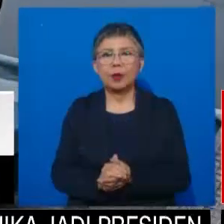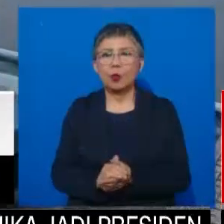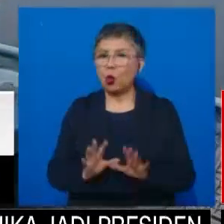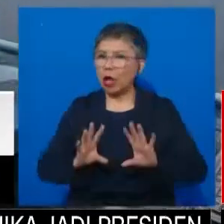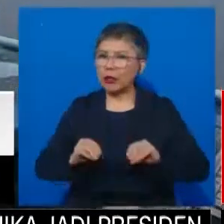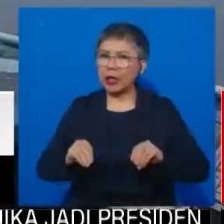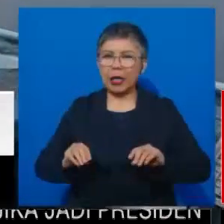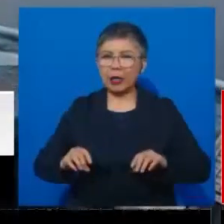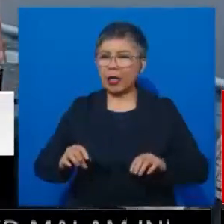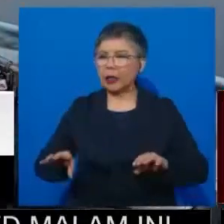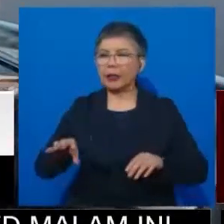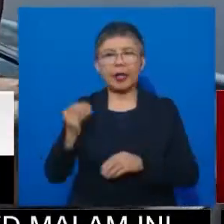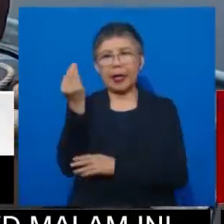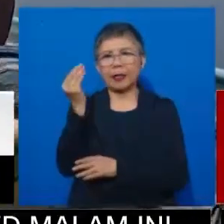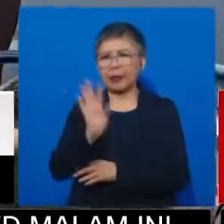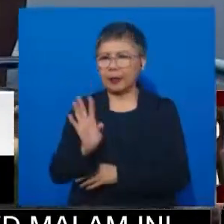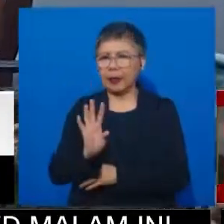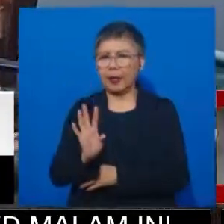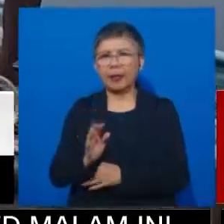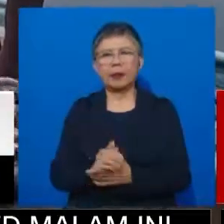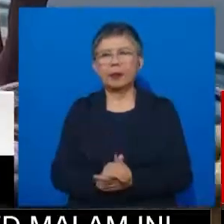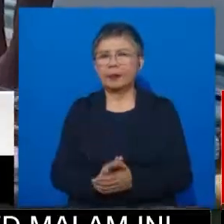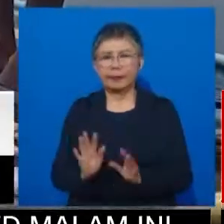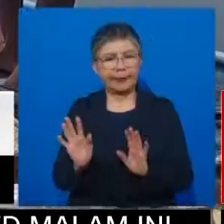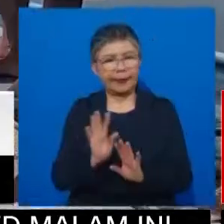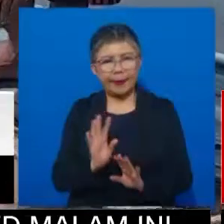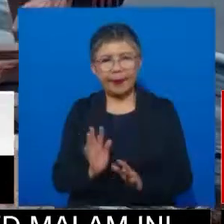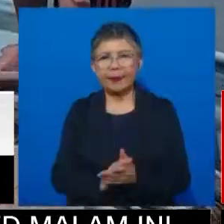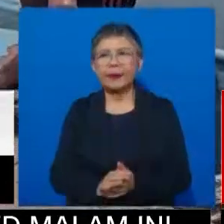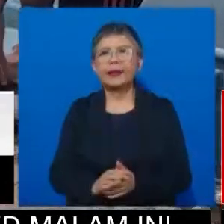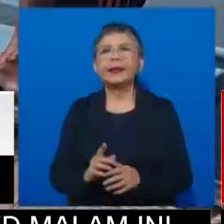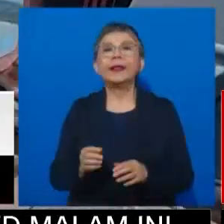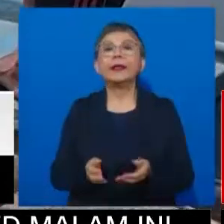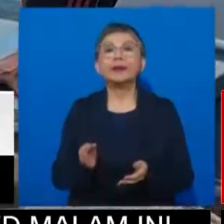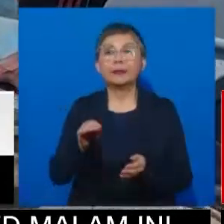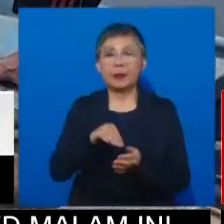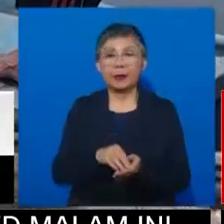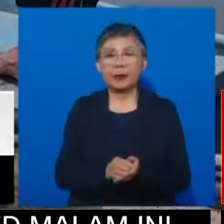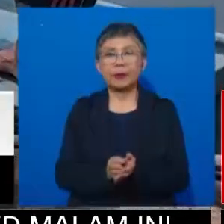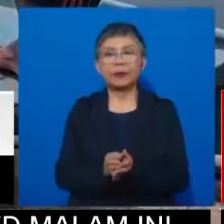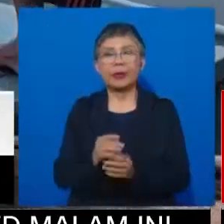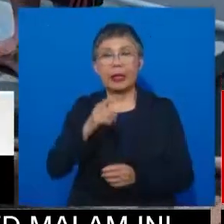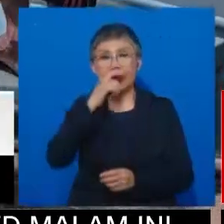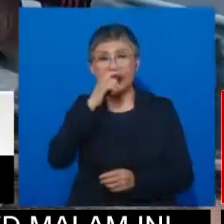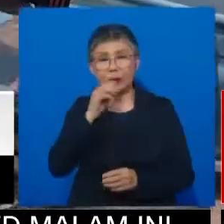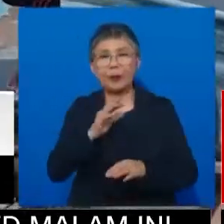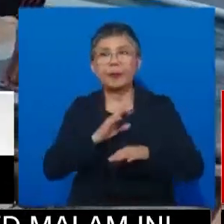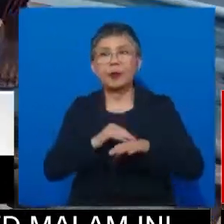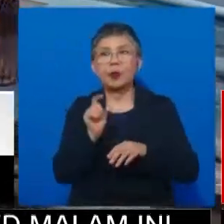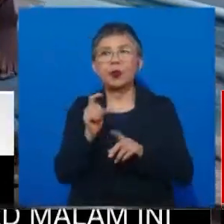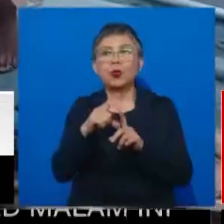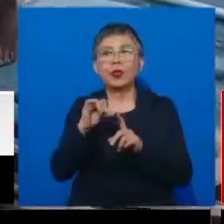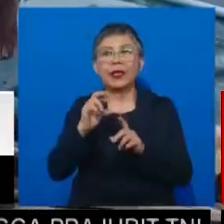pekerja di Jakarta, bukan kendaraan motor atau transportasi umum yang digunakan. Namun, pria yang kerap disapa Udin